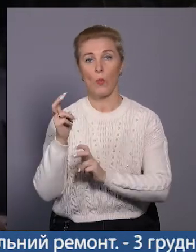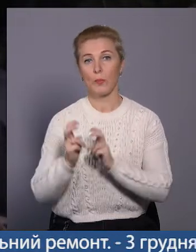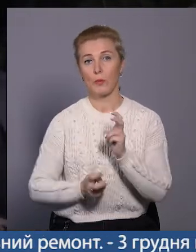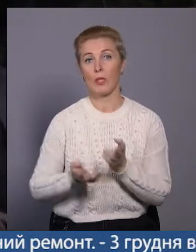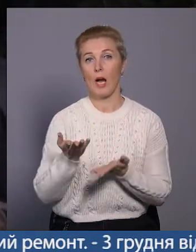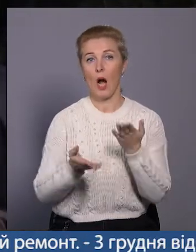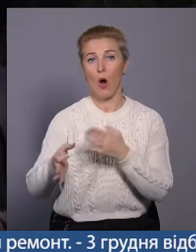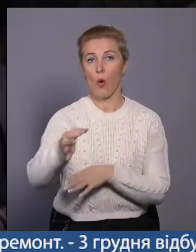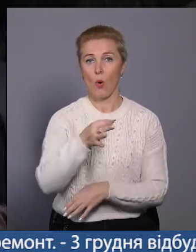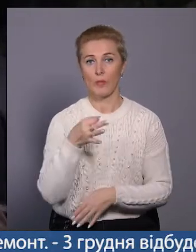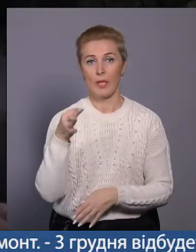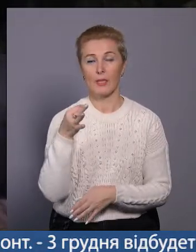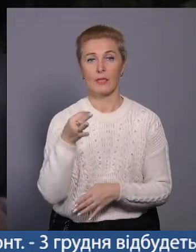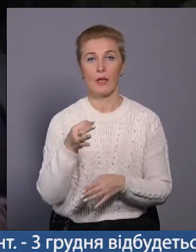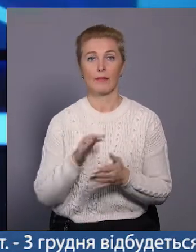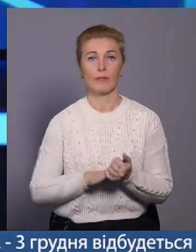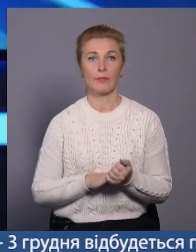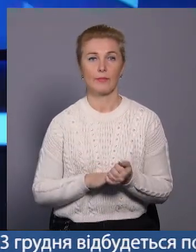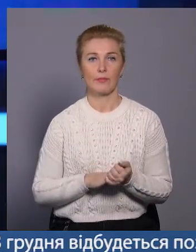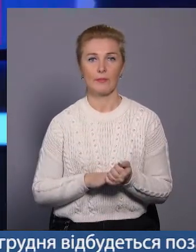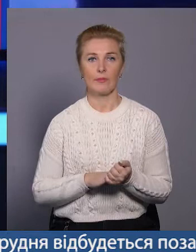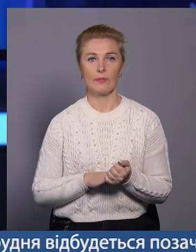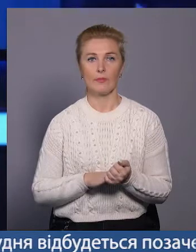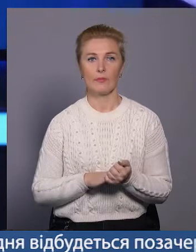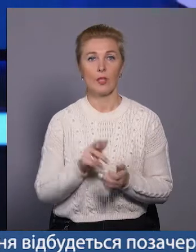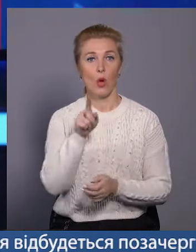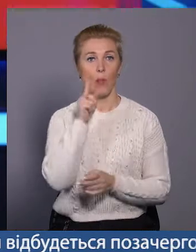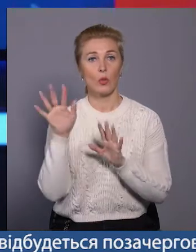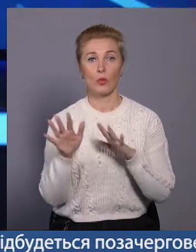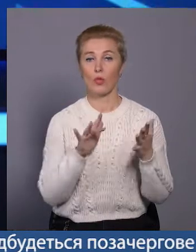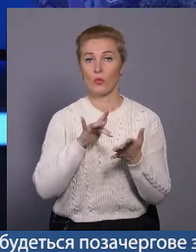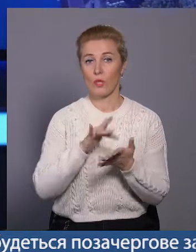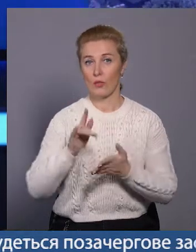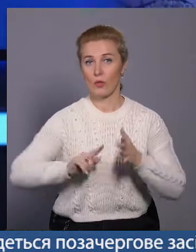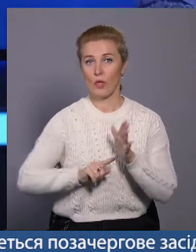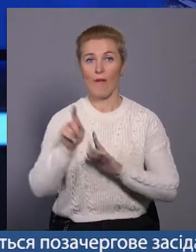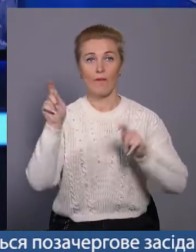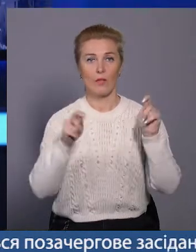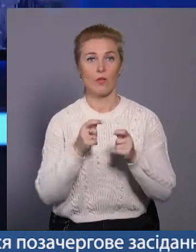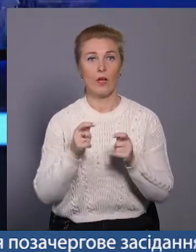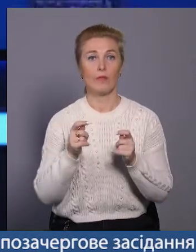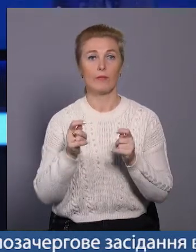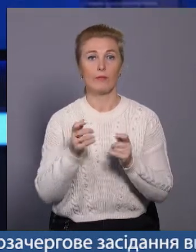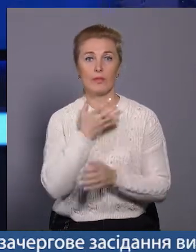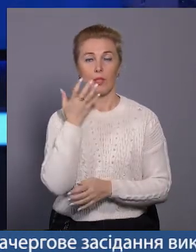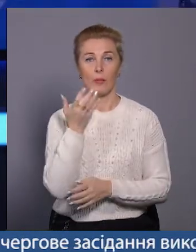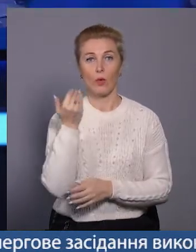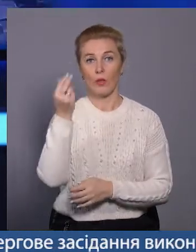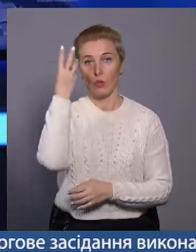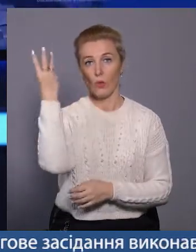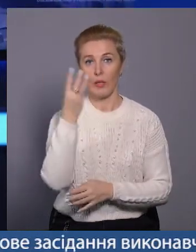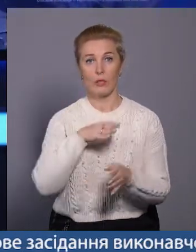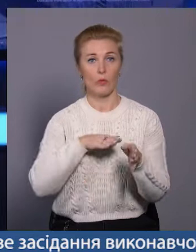яка область, порода. У молодіжному центрі стартував фестиваль «Різдвяне тепло». Він у